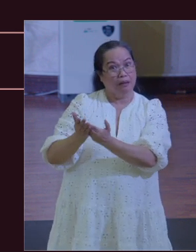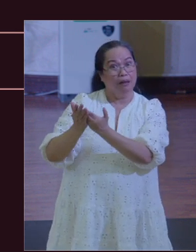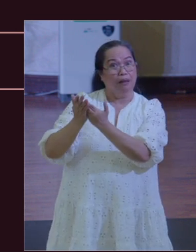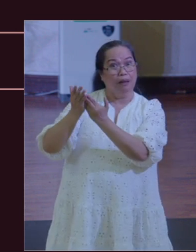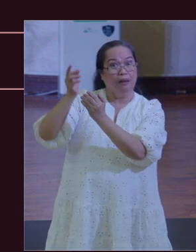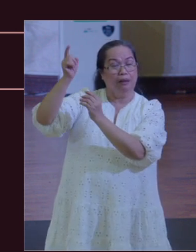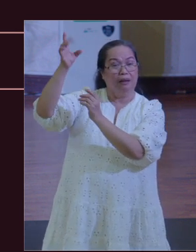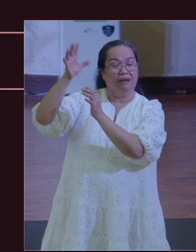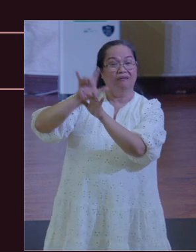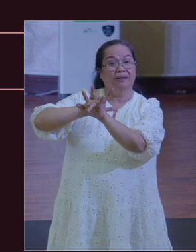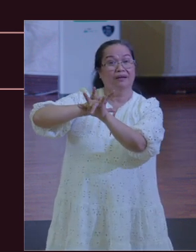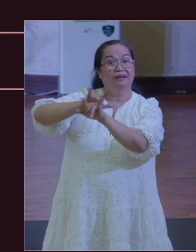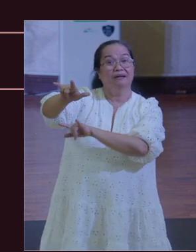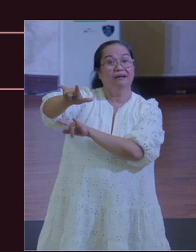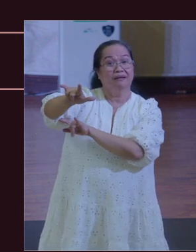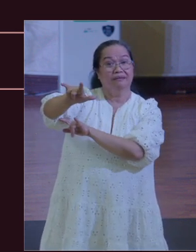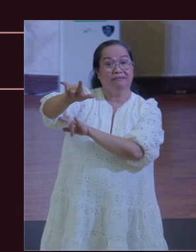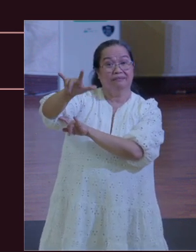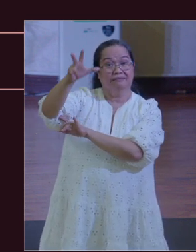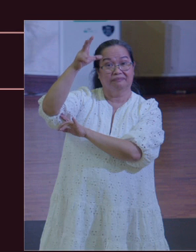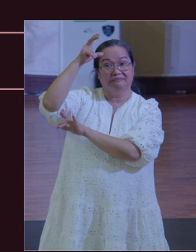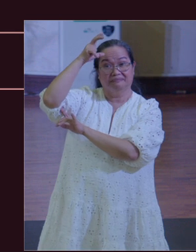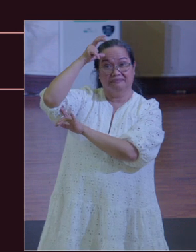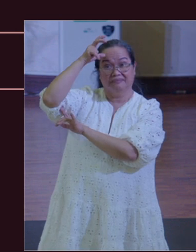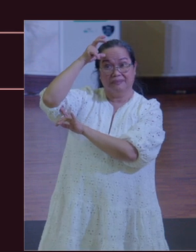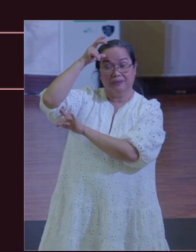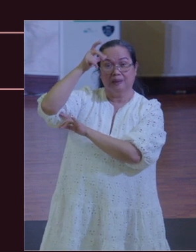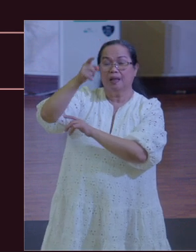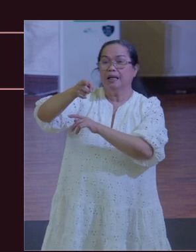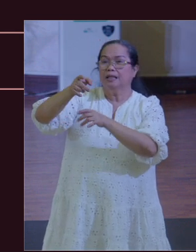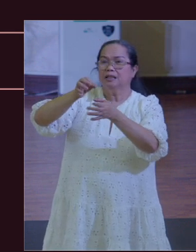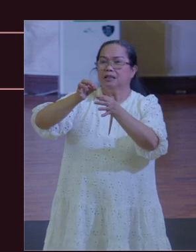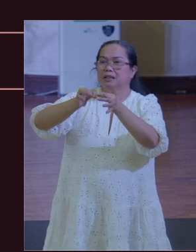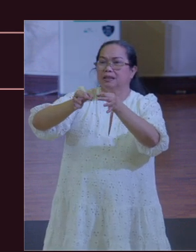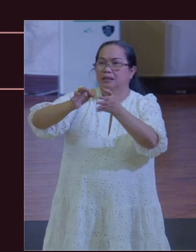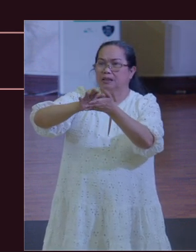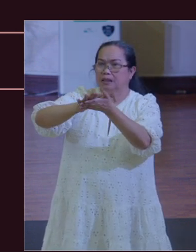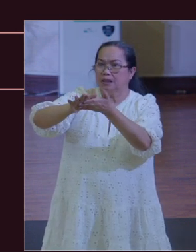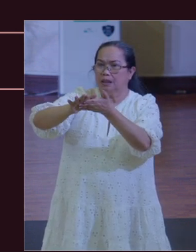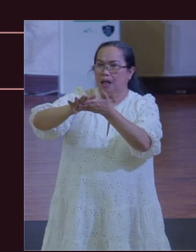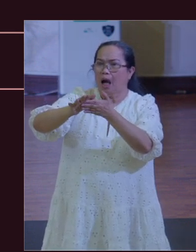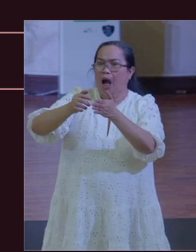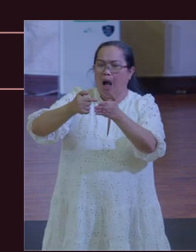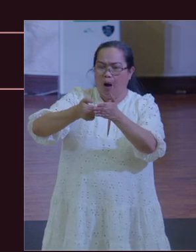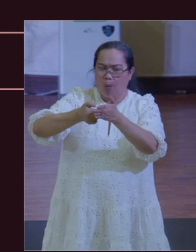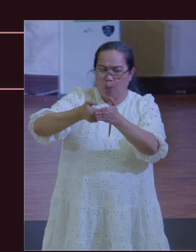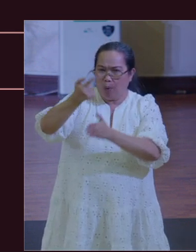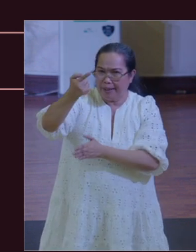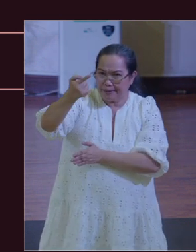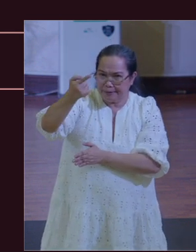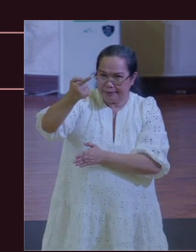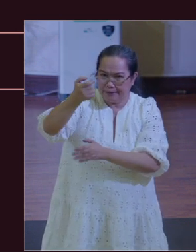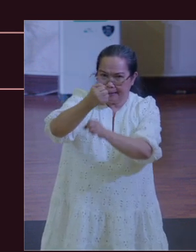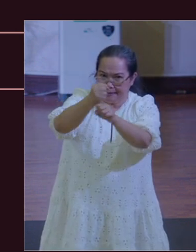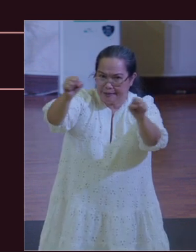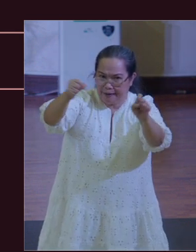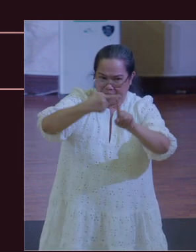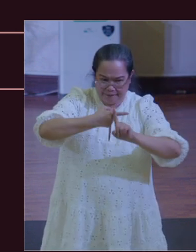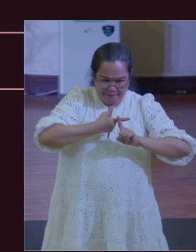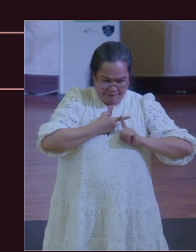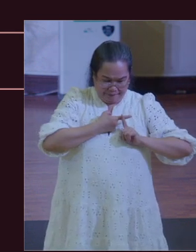Kaya nga deceiver eh. Ang justification, once for all time. Minsan ka lang naligtas eh. Minsan ka